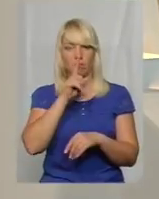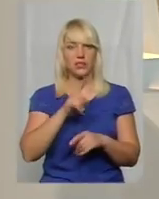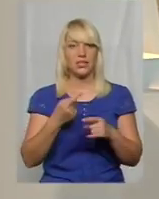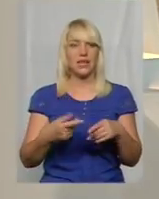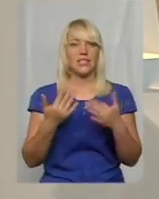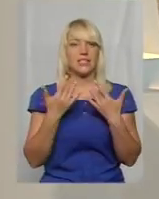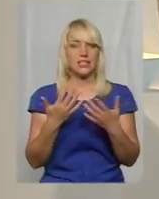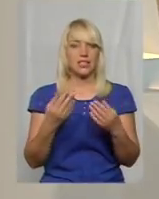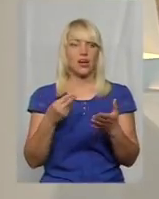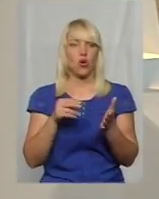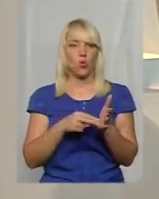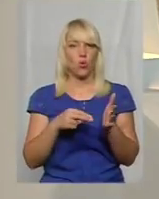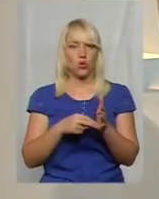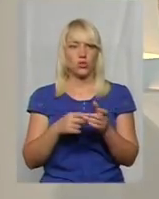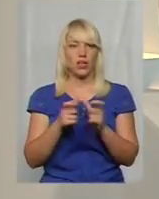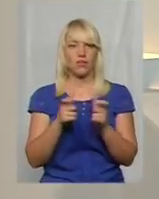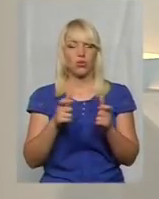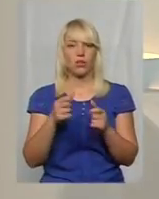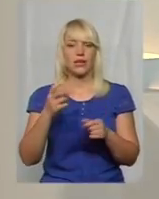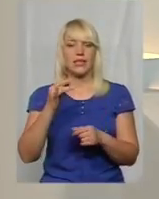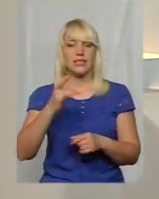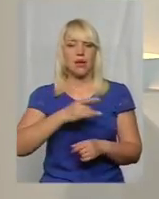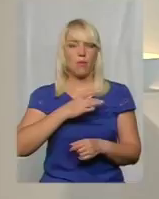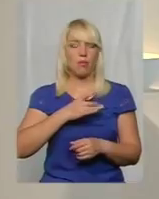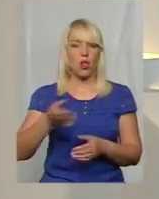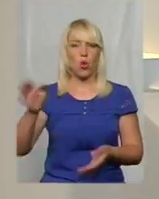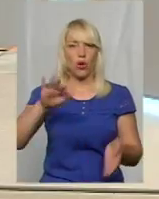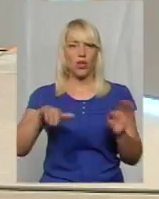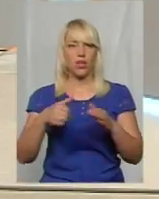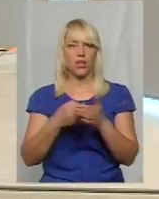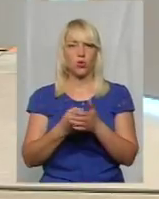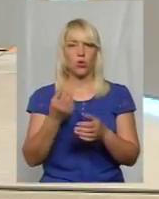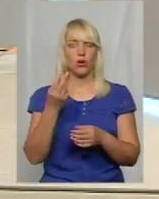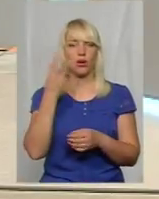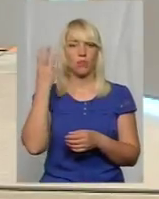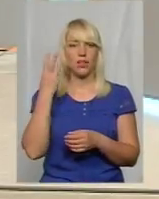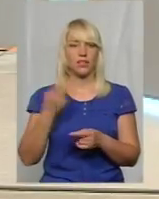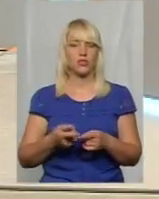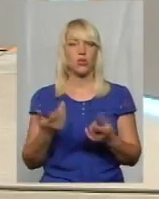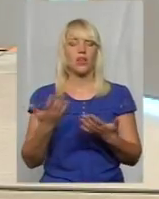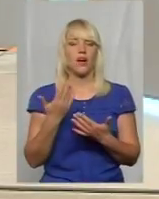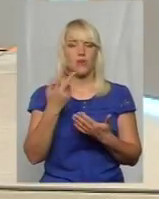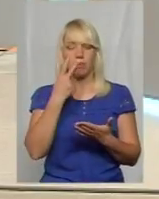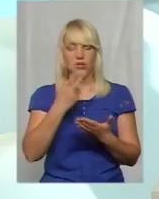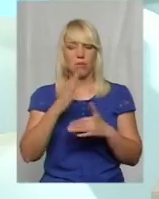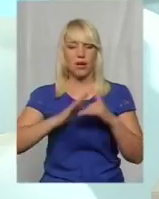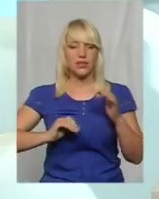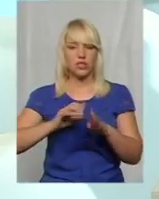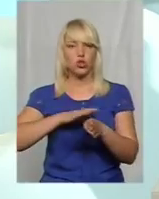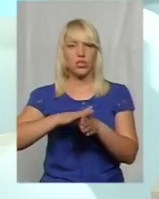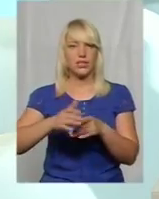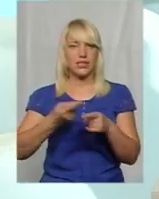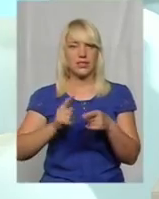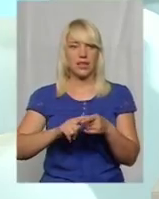коштує автобусний квиток з Білогір'я до Хмельницького. Угу. Якою бачите практичну реалізацію цього розпорядження? А практична реалізація, тобто дивіться,